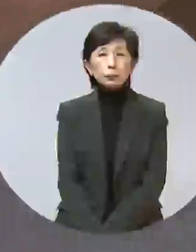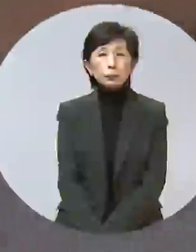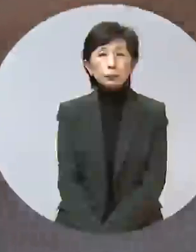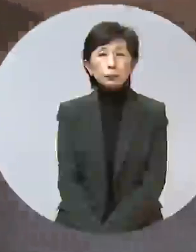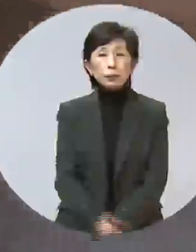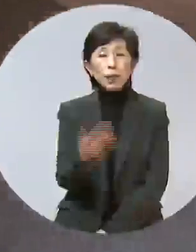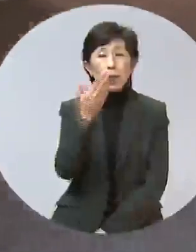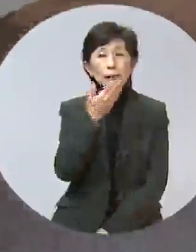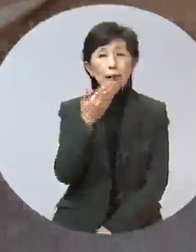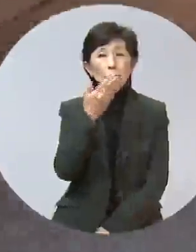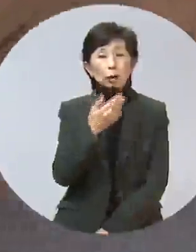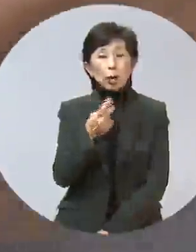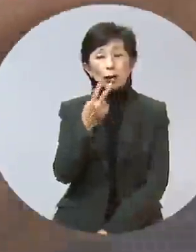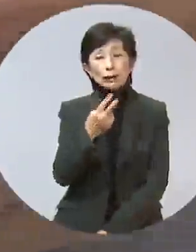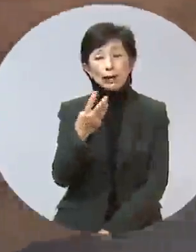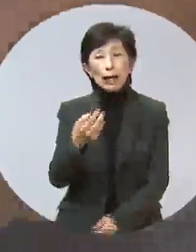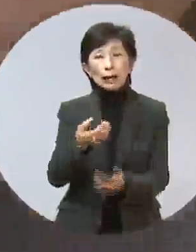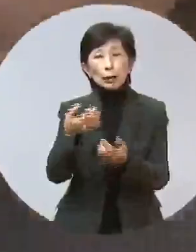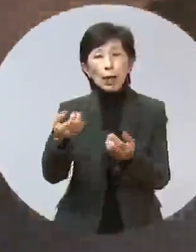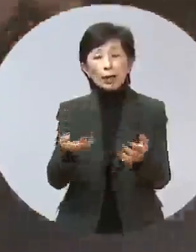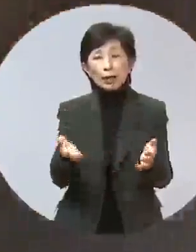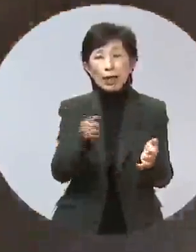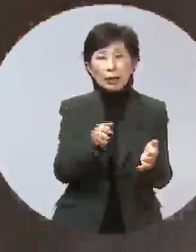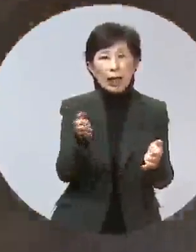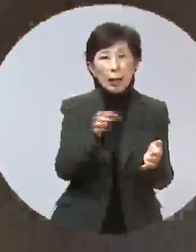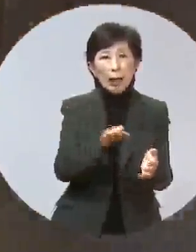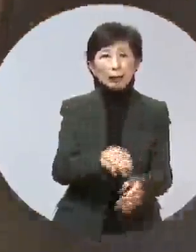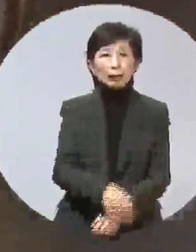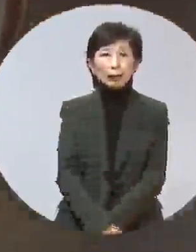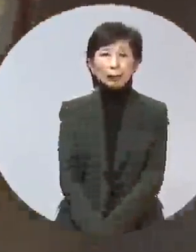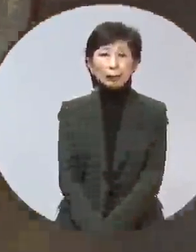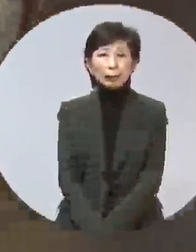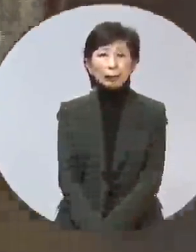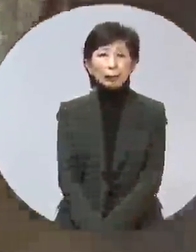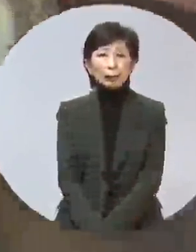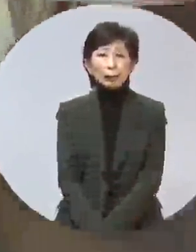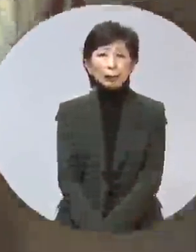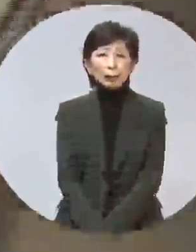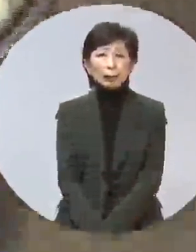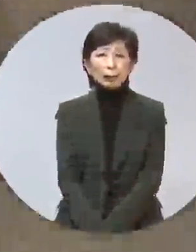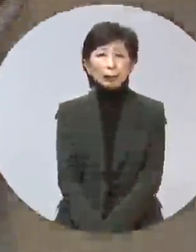砂糖を2、3回に分けて入れていきます。はい、